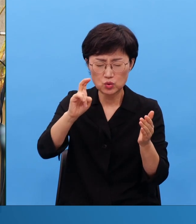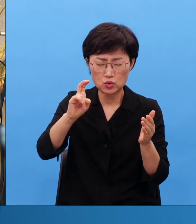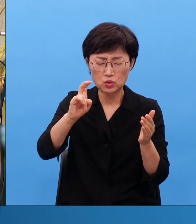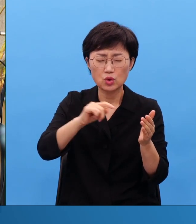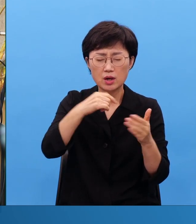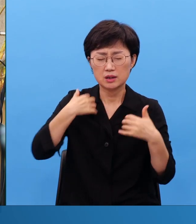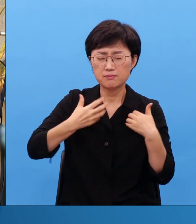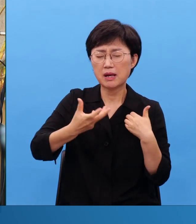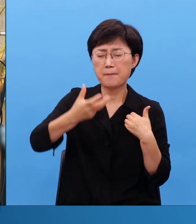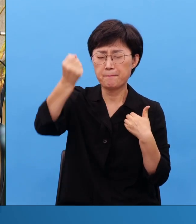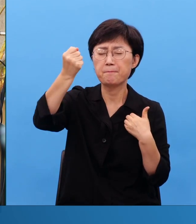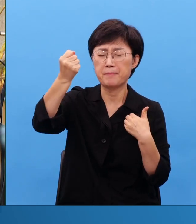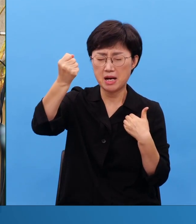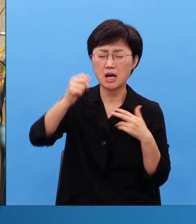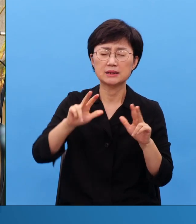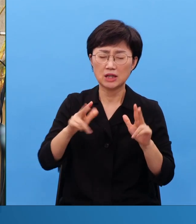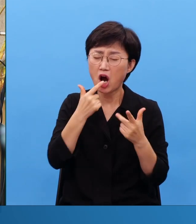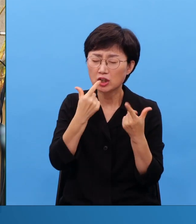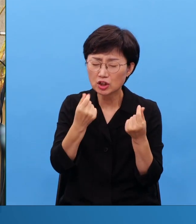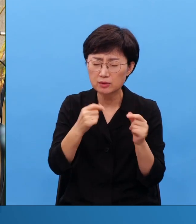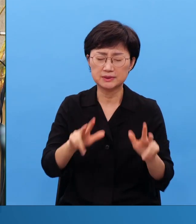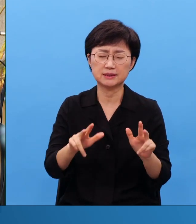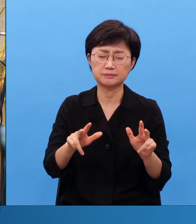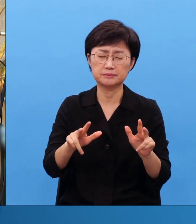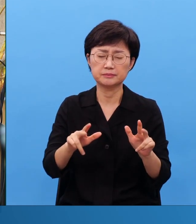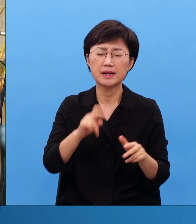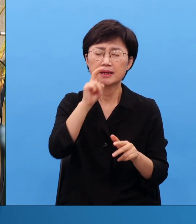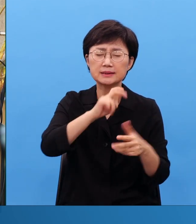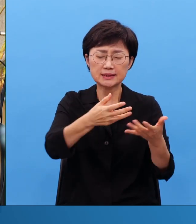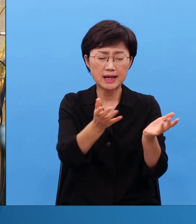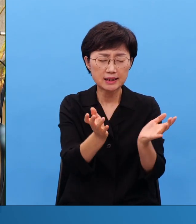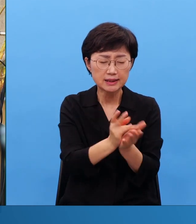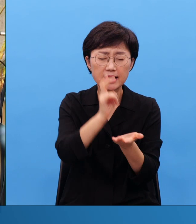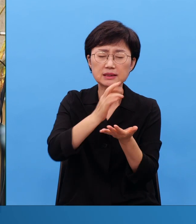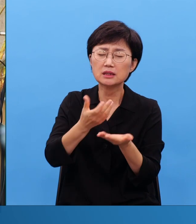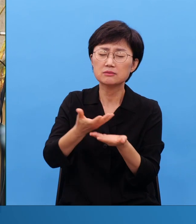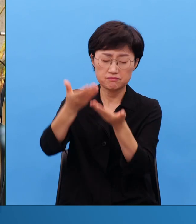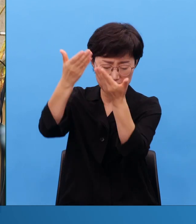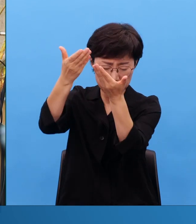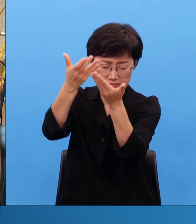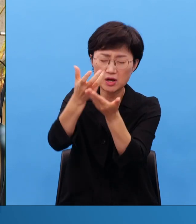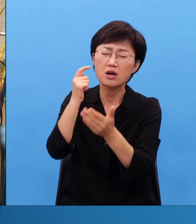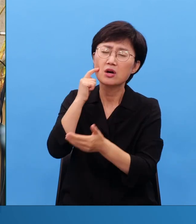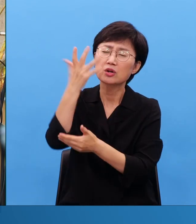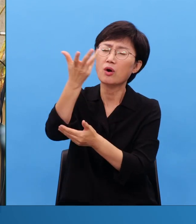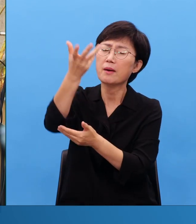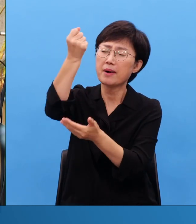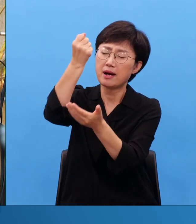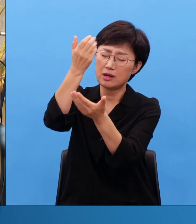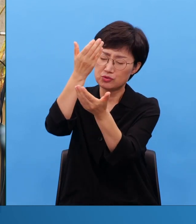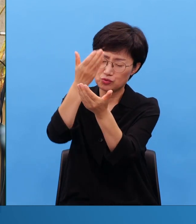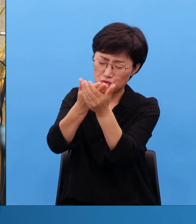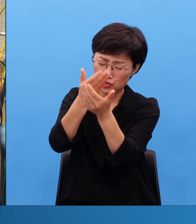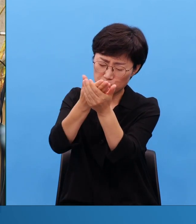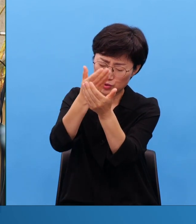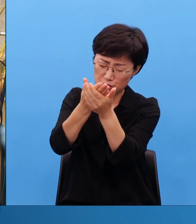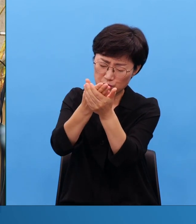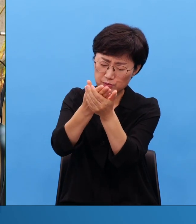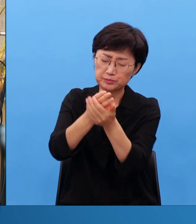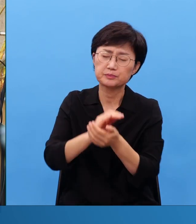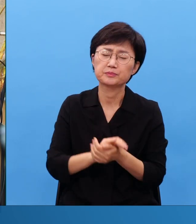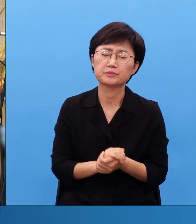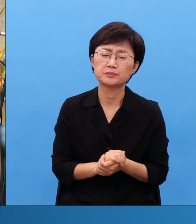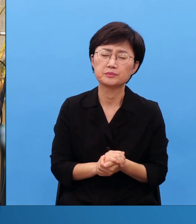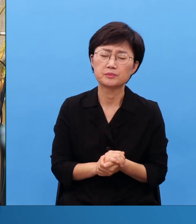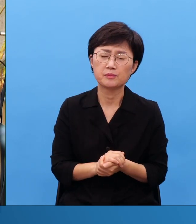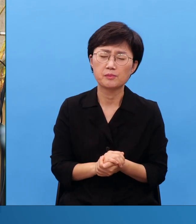계시는 주께서 이 시간 다윗 찬양대의 찬양을 통하여 영광을 받아 주옵소서. Lord, who dwells amongst the praises of Israel, may you receive